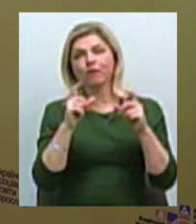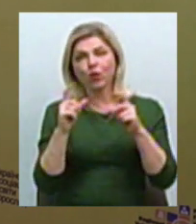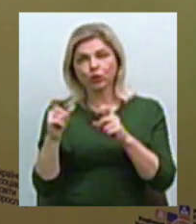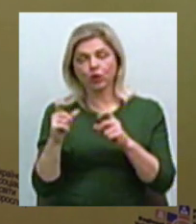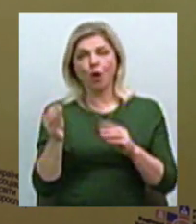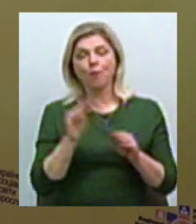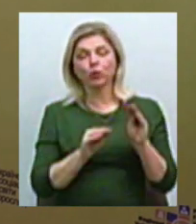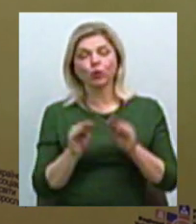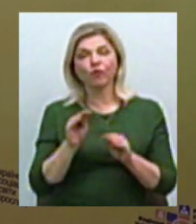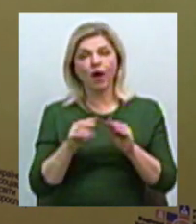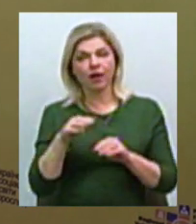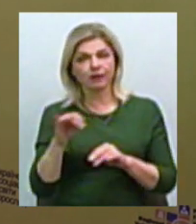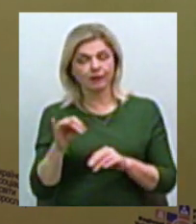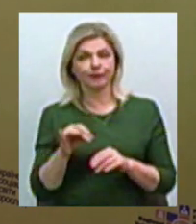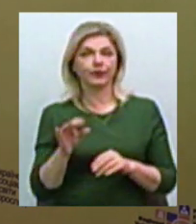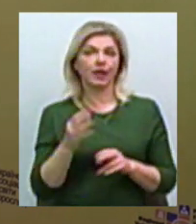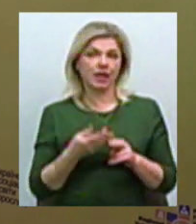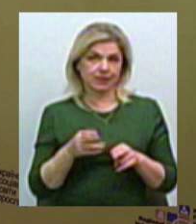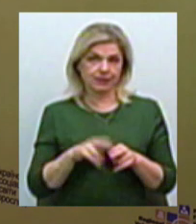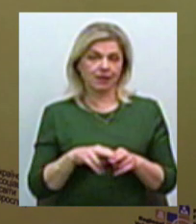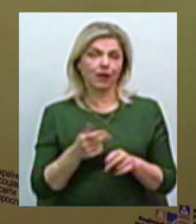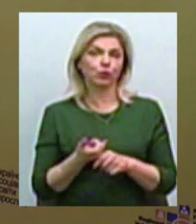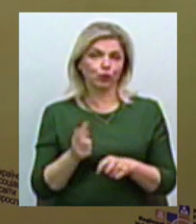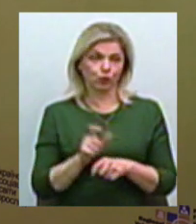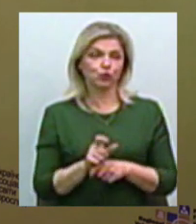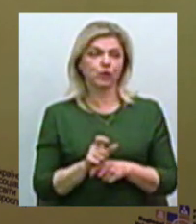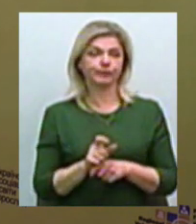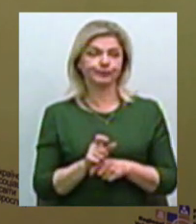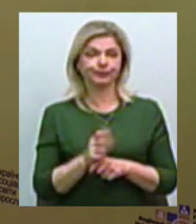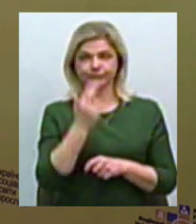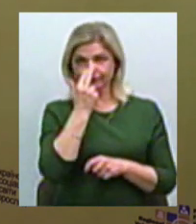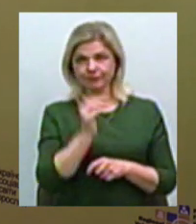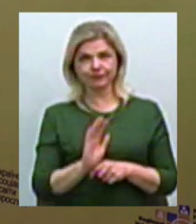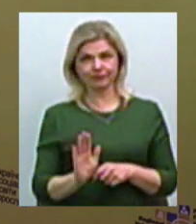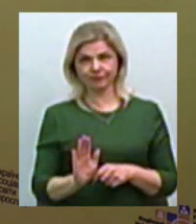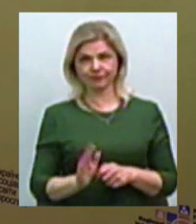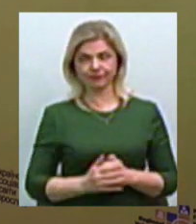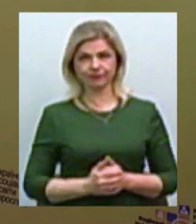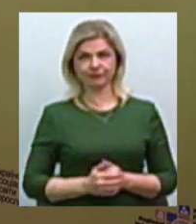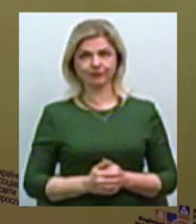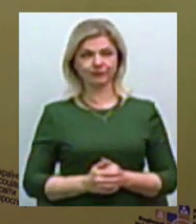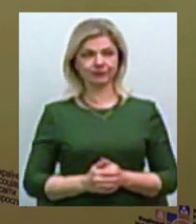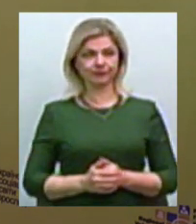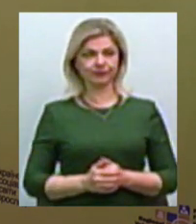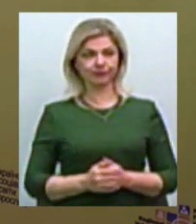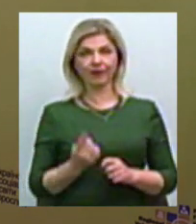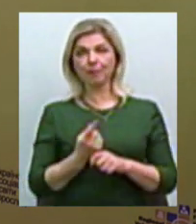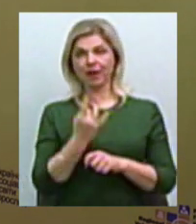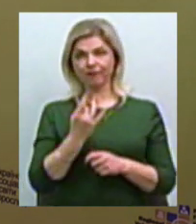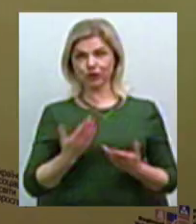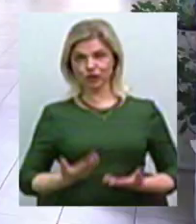монтувати. Ще це дуже незвичайно. Перший раз в житті